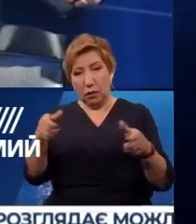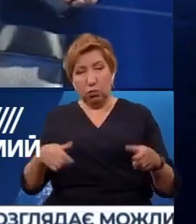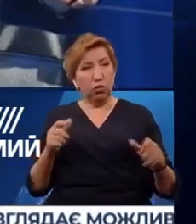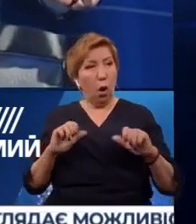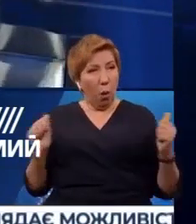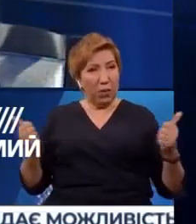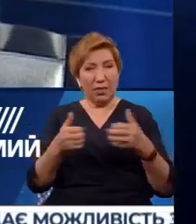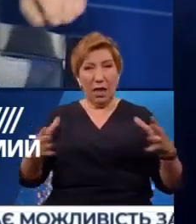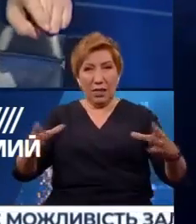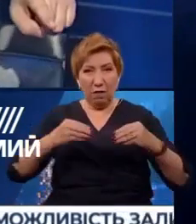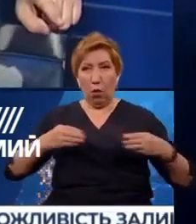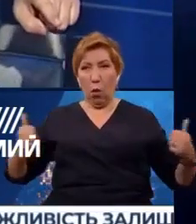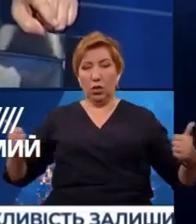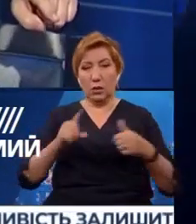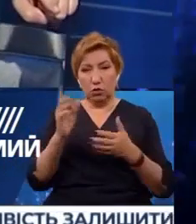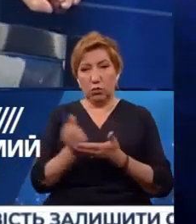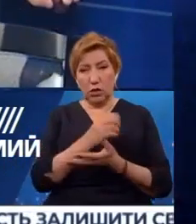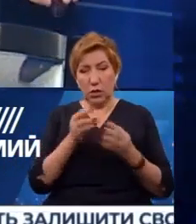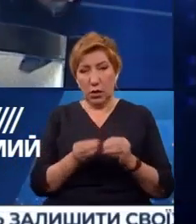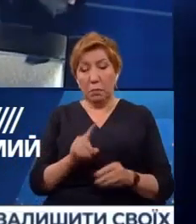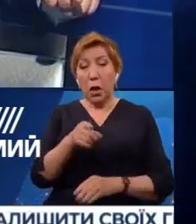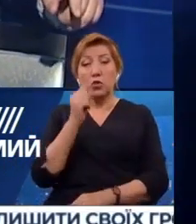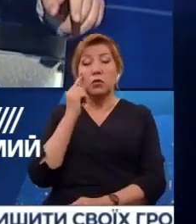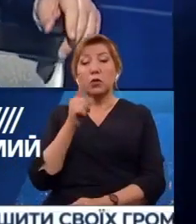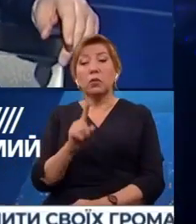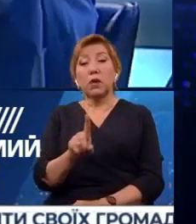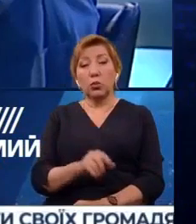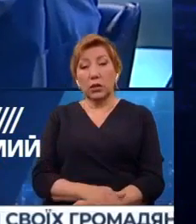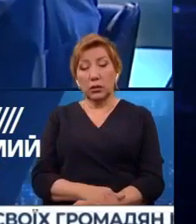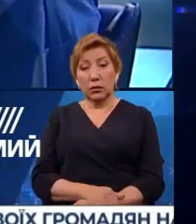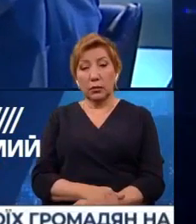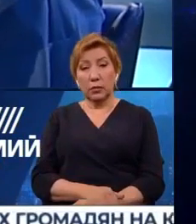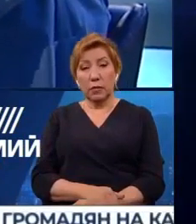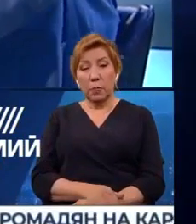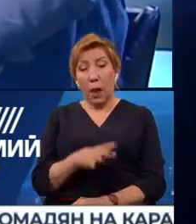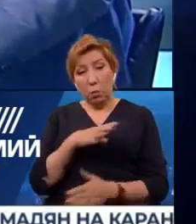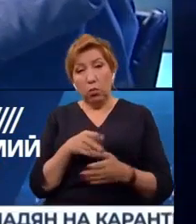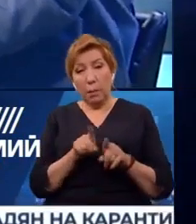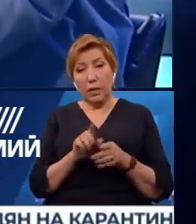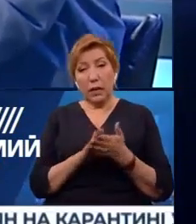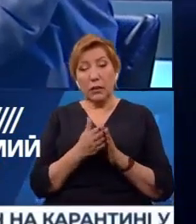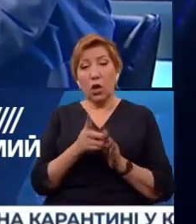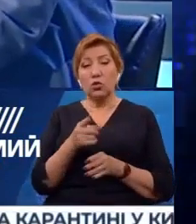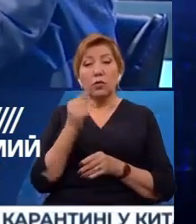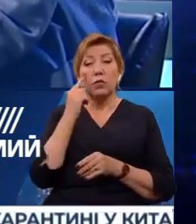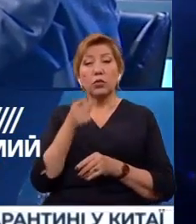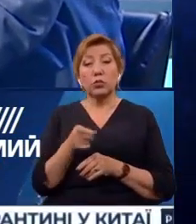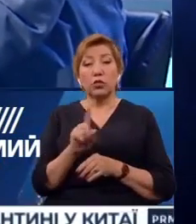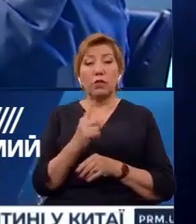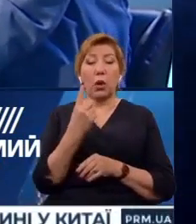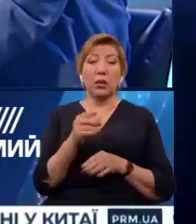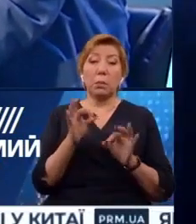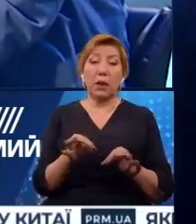всіх навколо себе для того, щоб досягнути результату. А чому ви думаєте, що ви один? Ну, наприклад, була б така ситуація. От чому ви думаєте, що ви